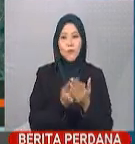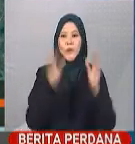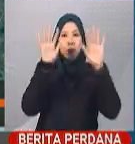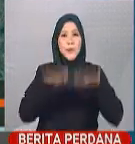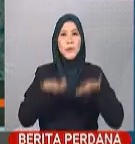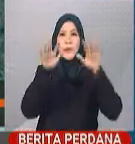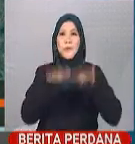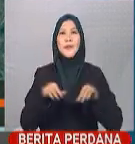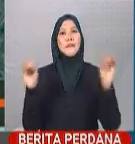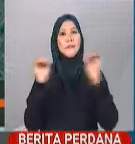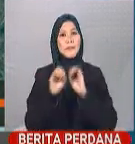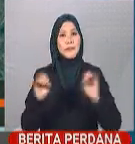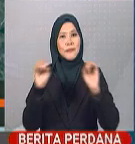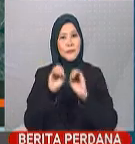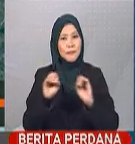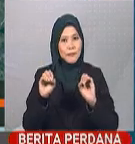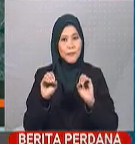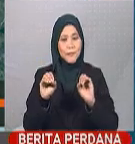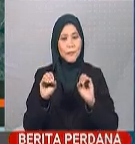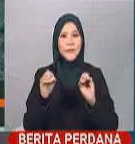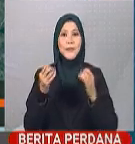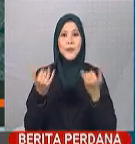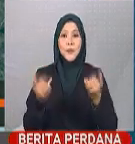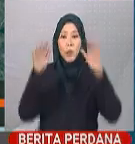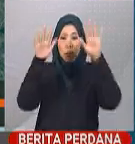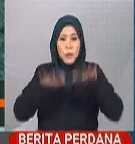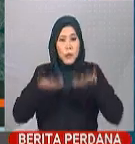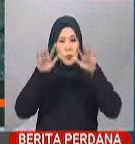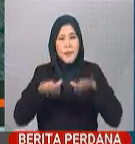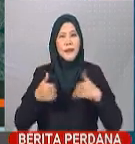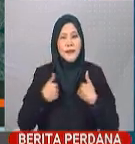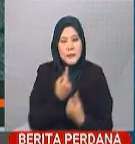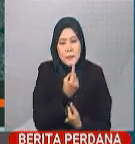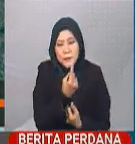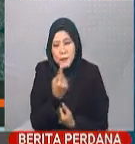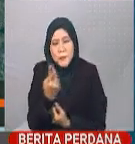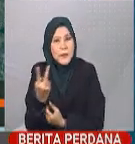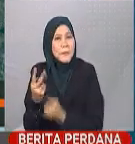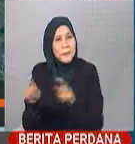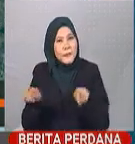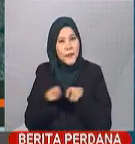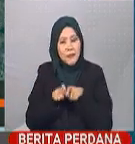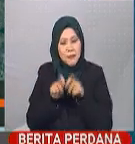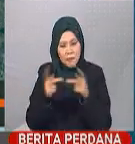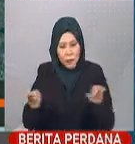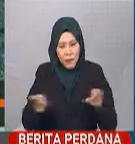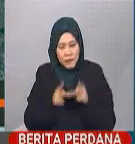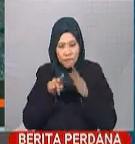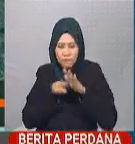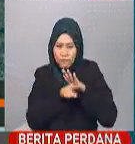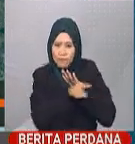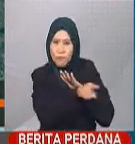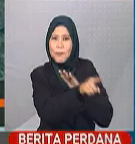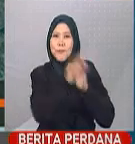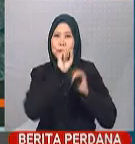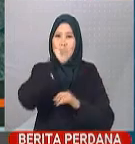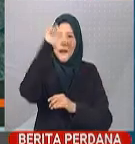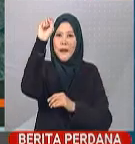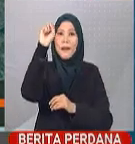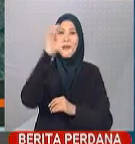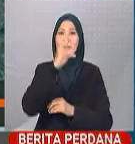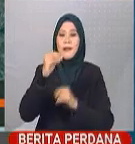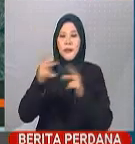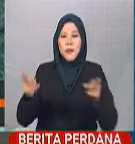hujan yang dicerap bagi kebanyakan tempat. Namun demikian, hujan di satu dua tempat kini sedang berlaku di sekitar pedalaman Negeri Sabah dan juga di